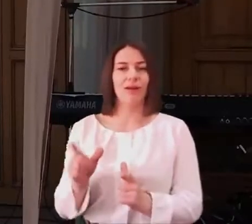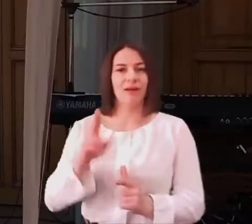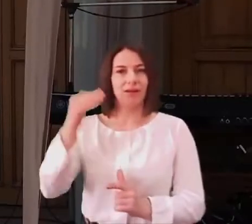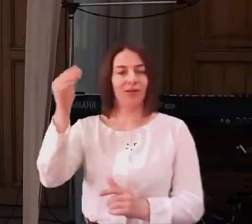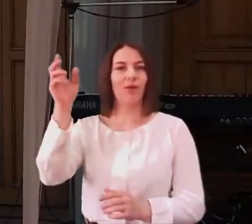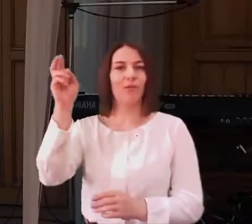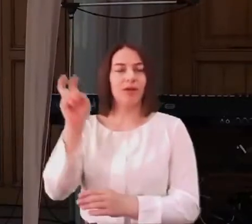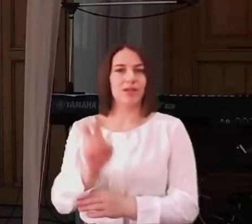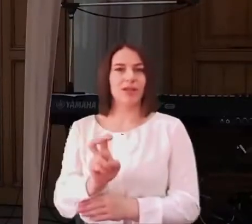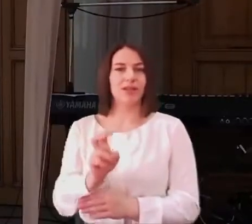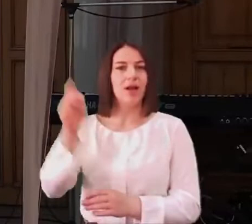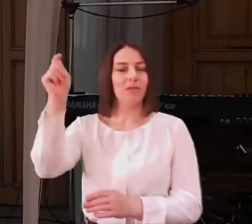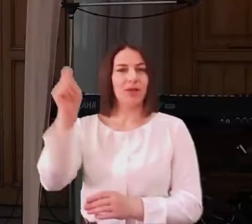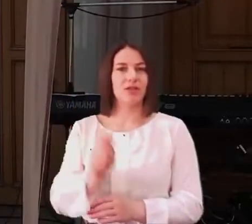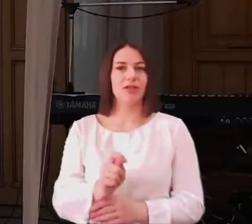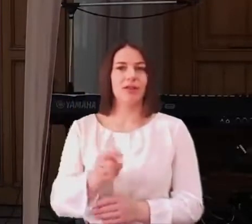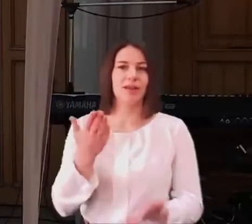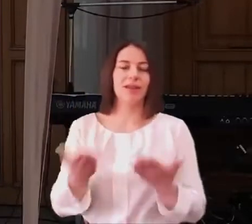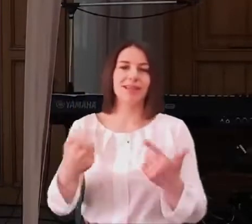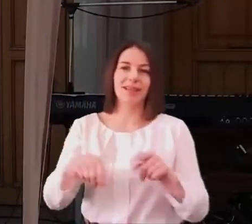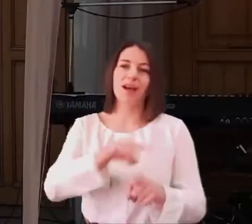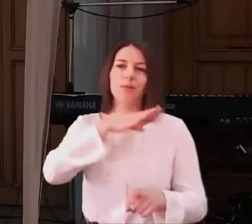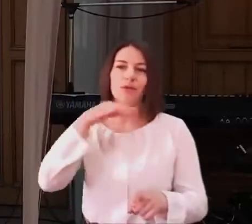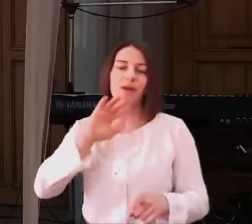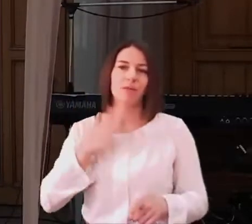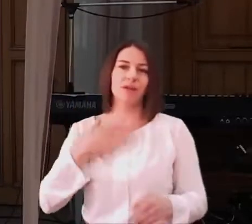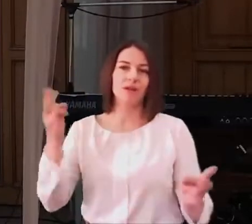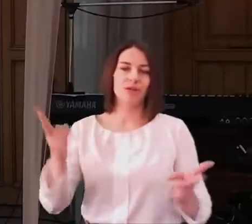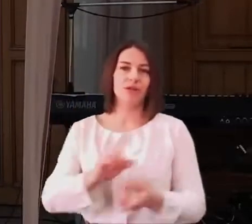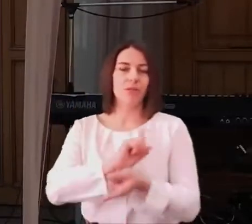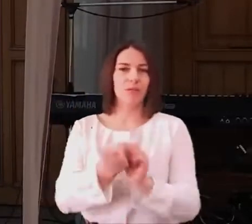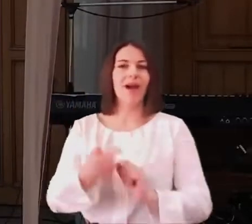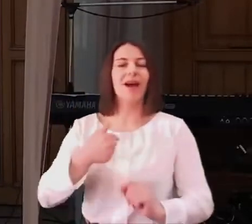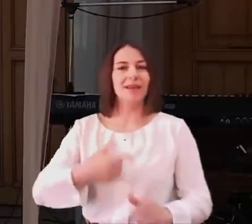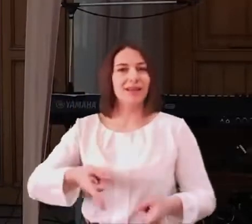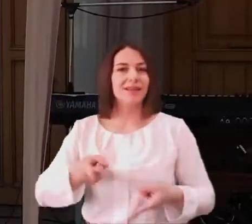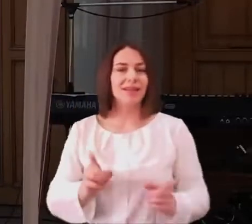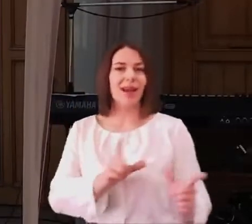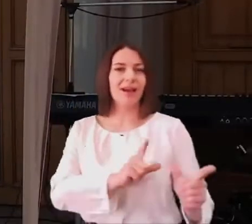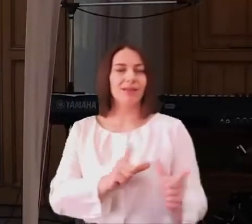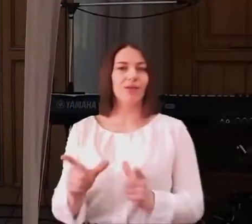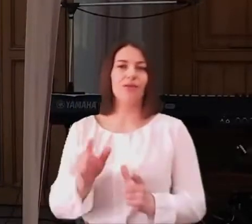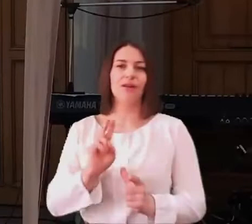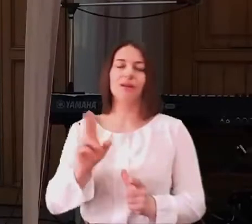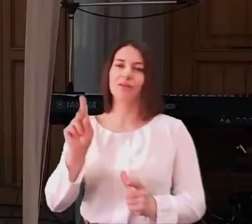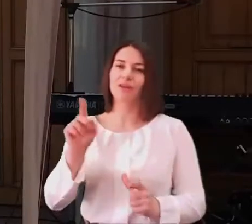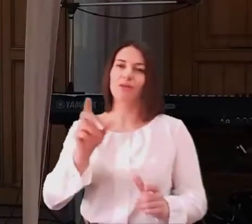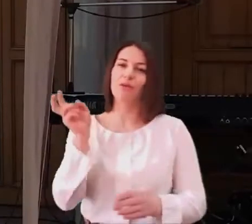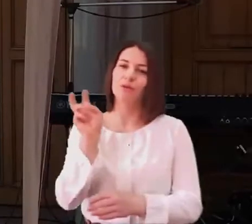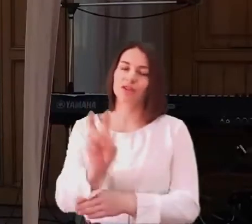нужно поменять, а готов ли я на самом деле к этому второму пришествию и жду ли я действительно этого второго